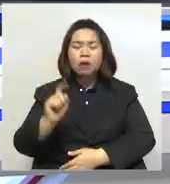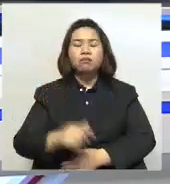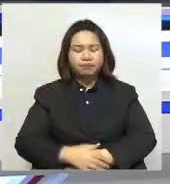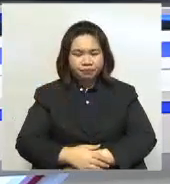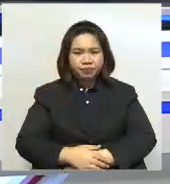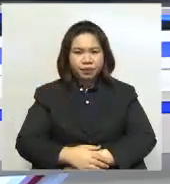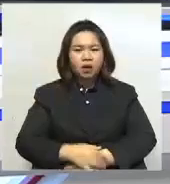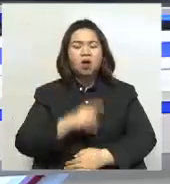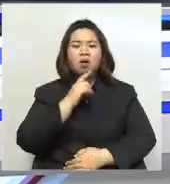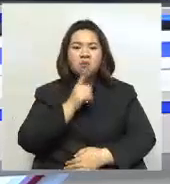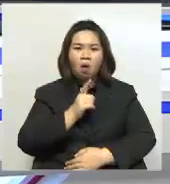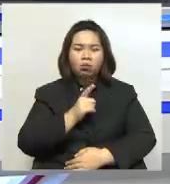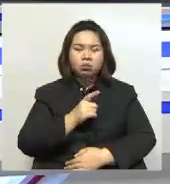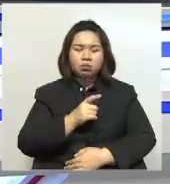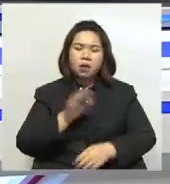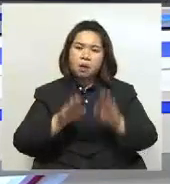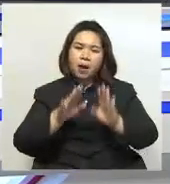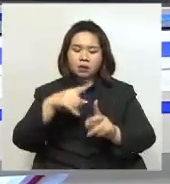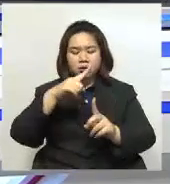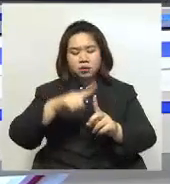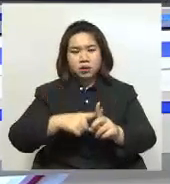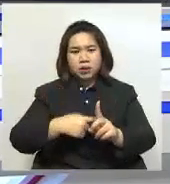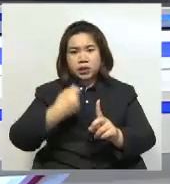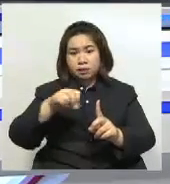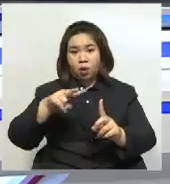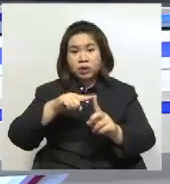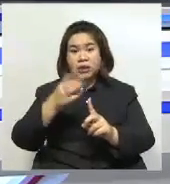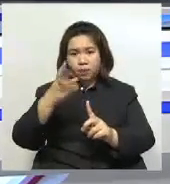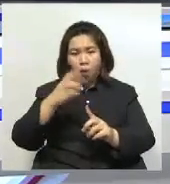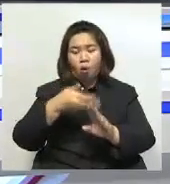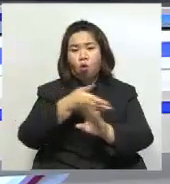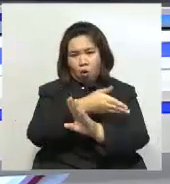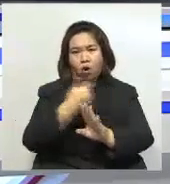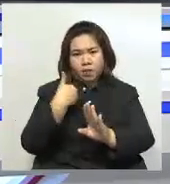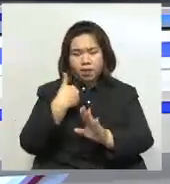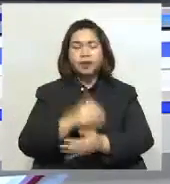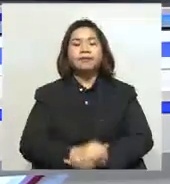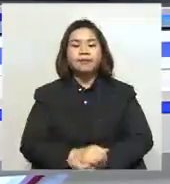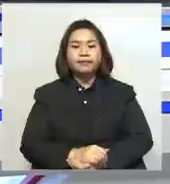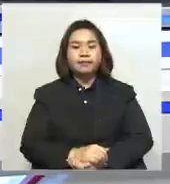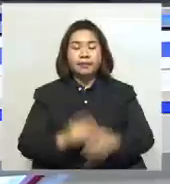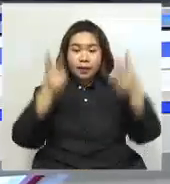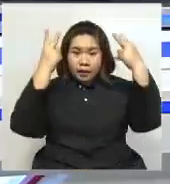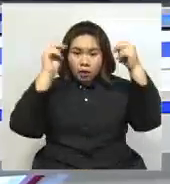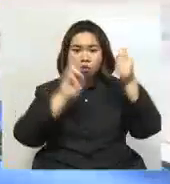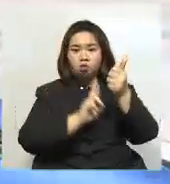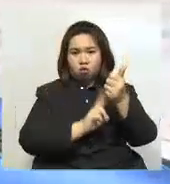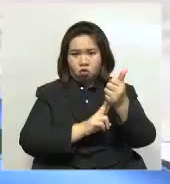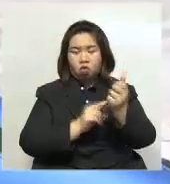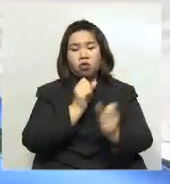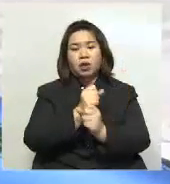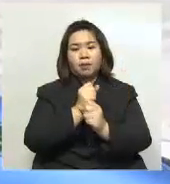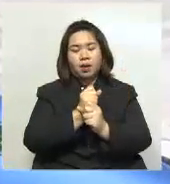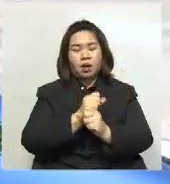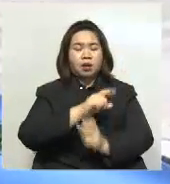ะเกิดขึ้นก่อนปลดล็อกพรรคการเมืองในวันที่16ธันวาคมนี้ค่ะพลเอกประวิตรวงษ์สุวรรณรองนายกรัฐมนตรีและรัฐมนตรีว่า